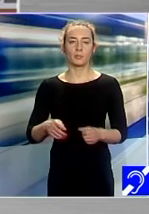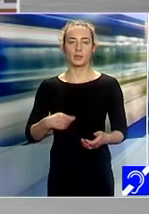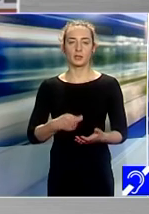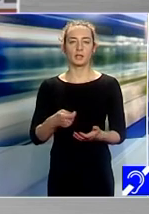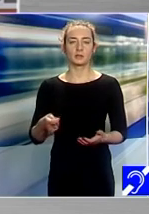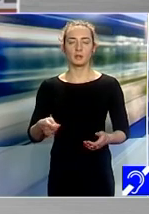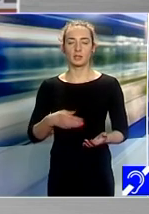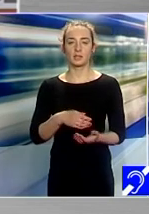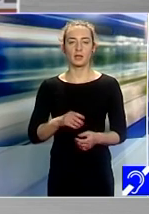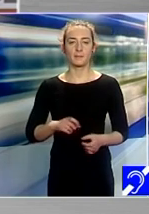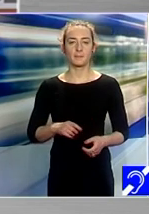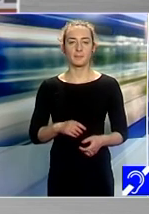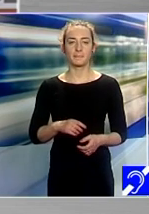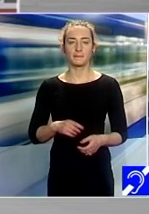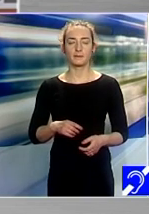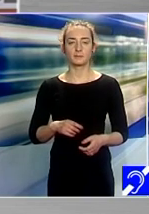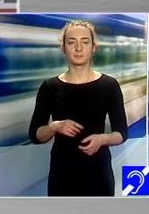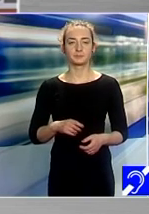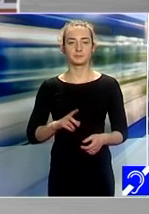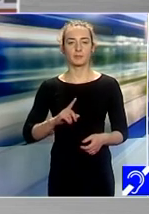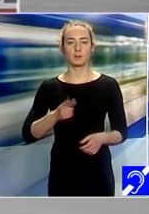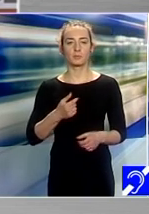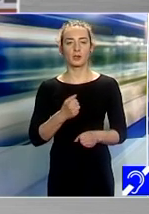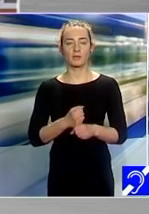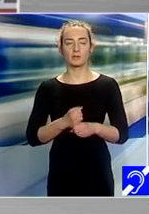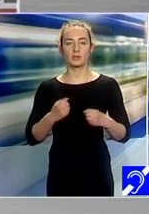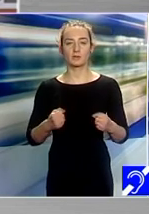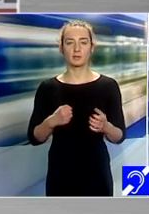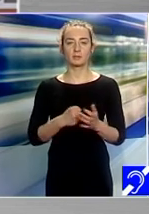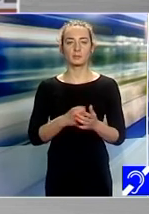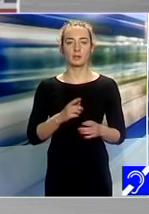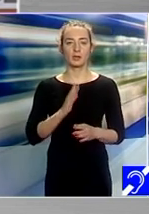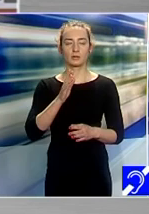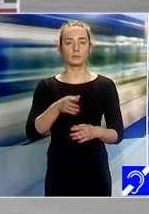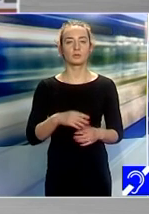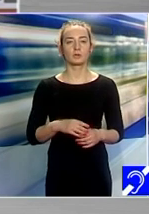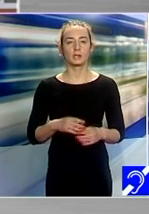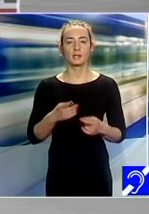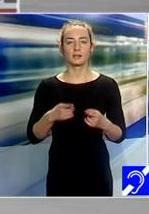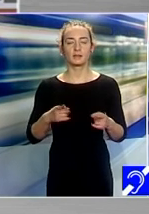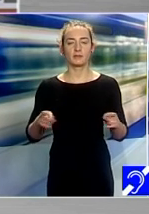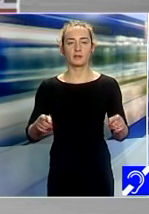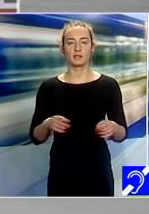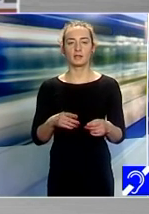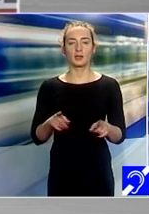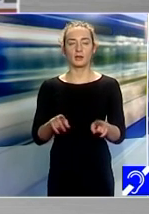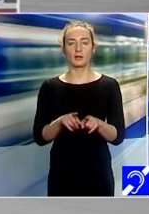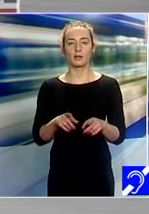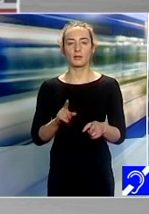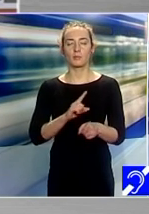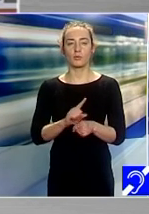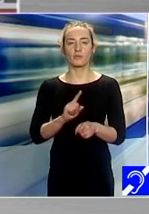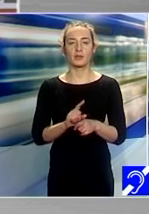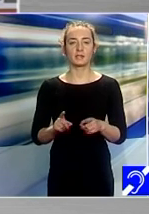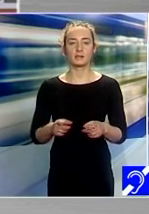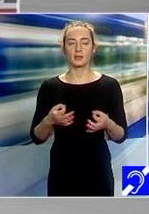de funcționarea activității pe care a avut-o până atunci. Există tot felul de profesii, cum a dat exemplu, liberale,